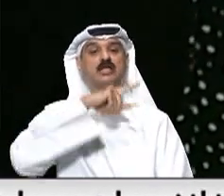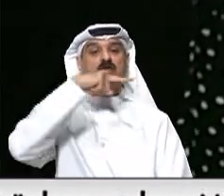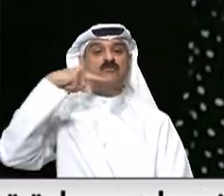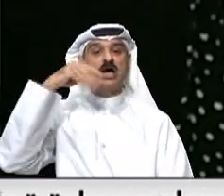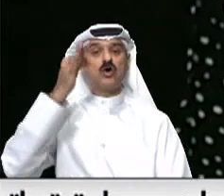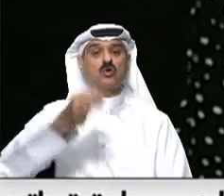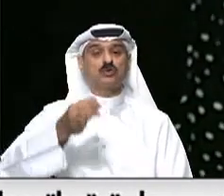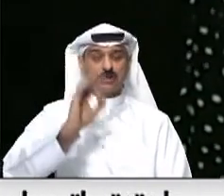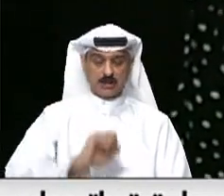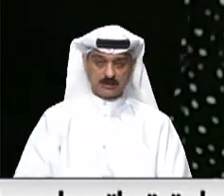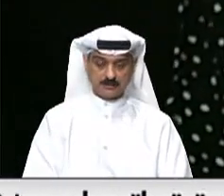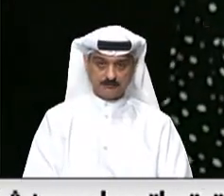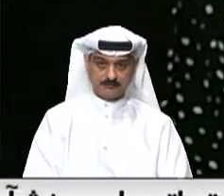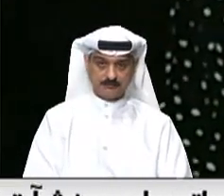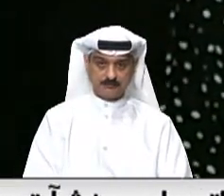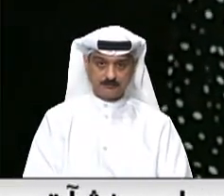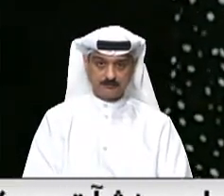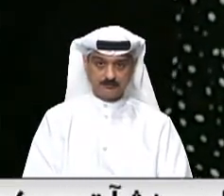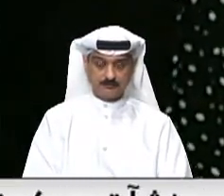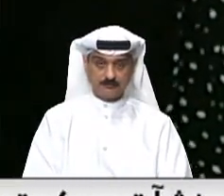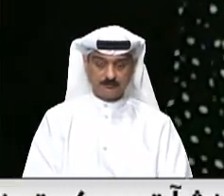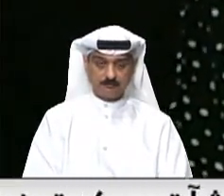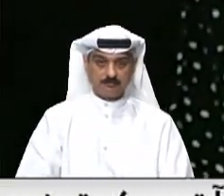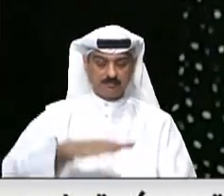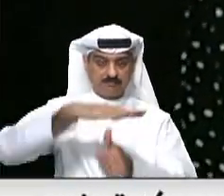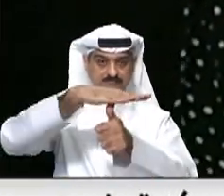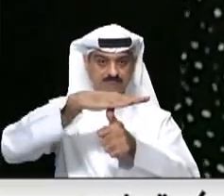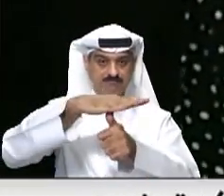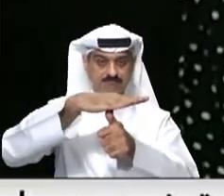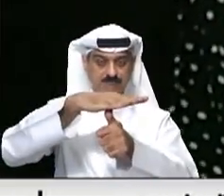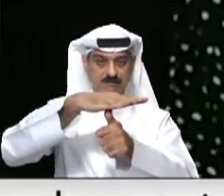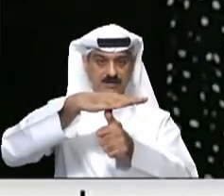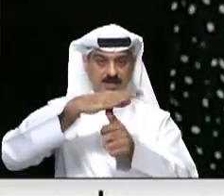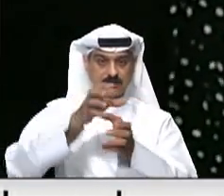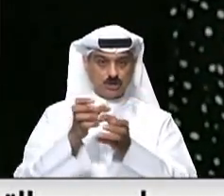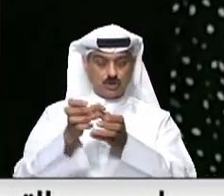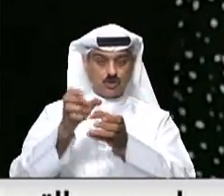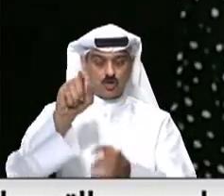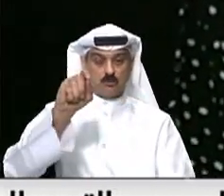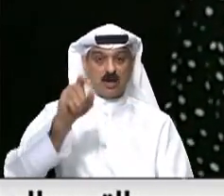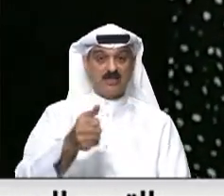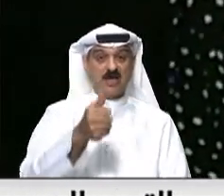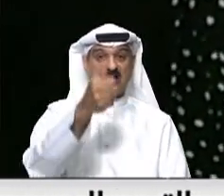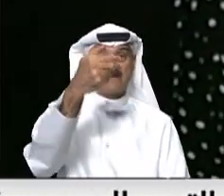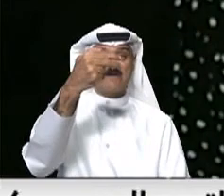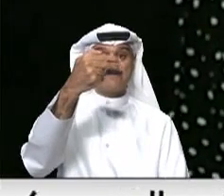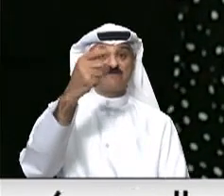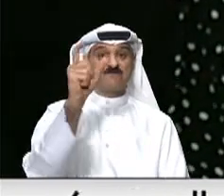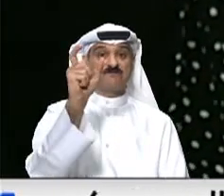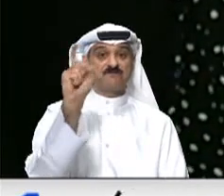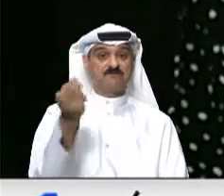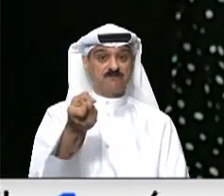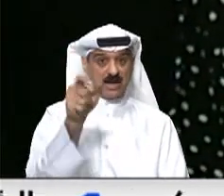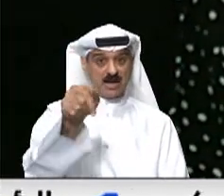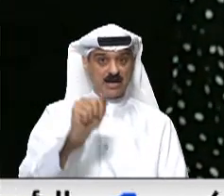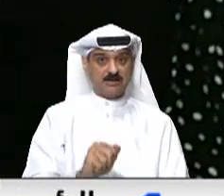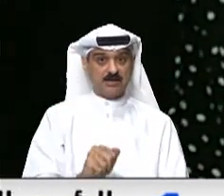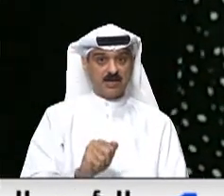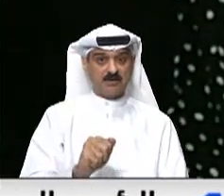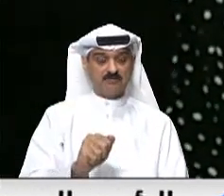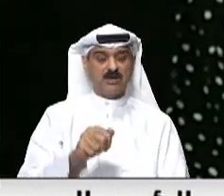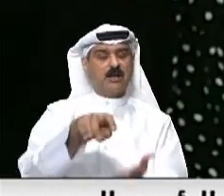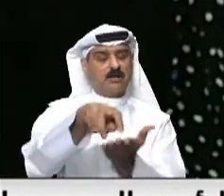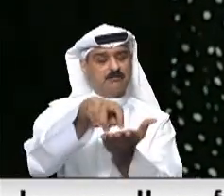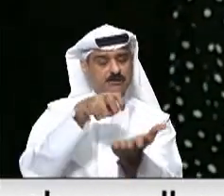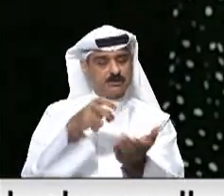مؤسسة مستقلة، هو رئيس هذه المؤسسة، يتلقى طبعا الدعم المادي، يتلقى الأسلحة، ولكن الذي حدث بأن